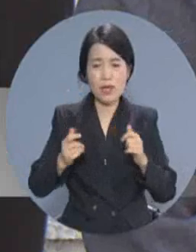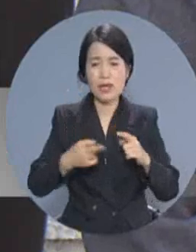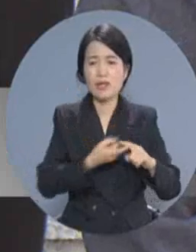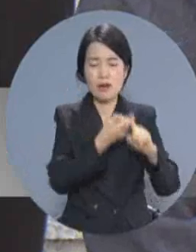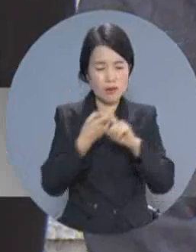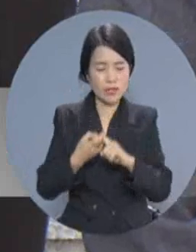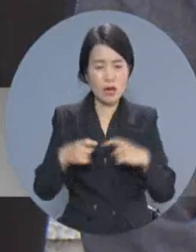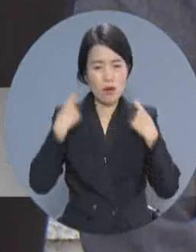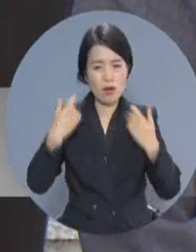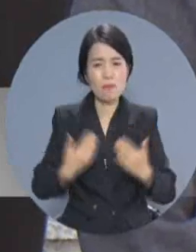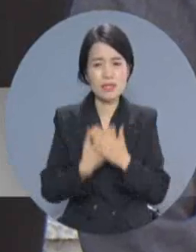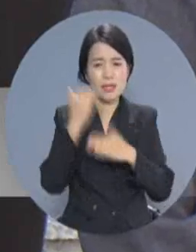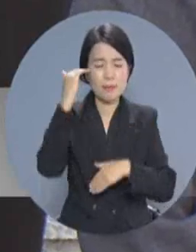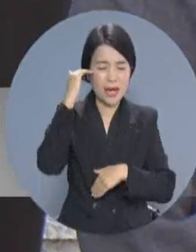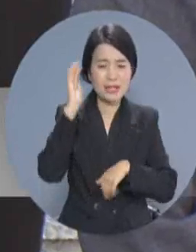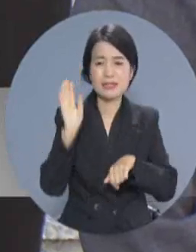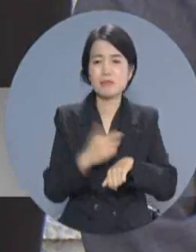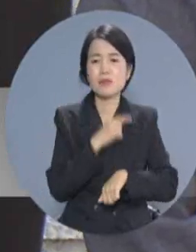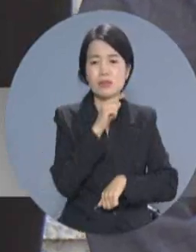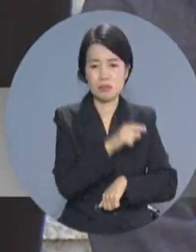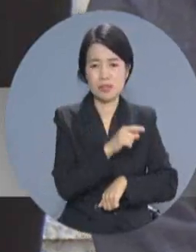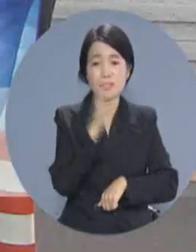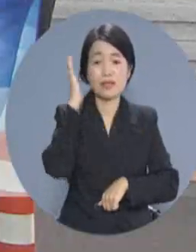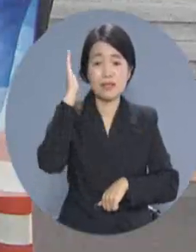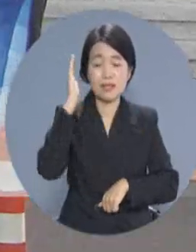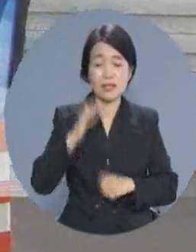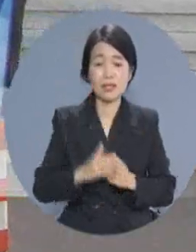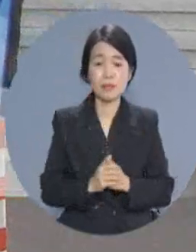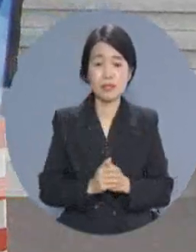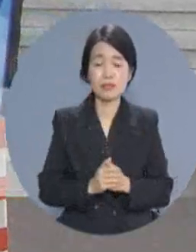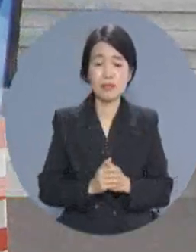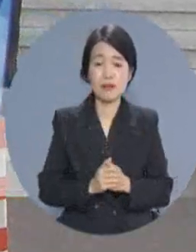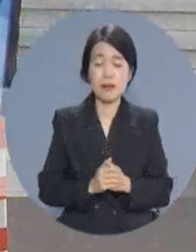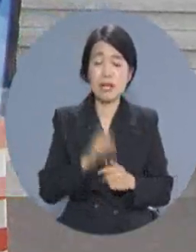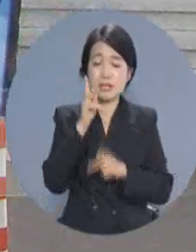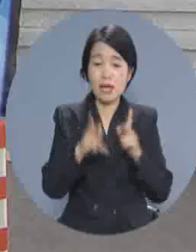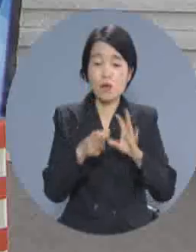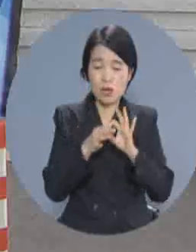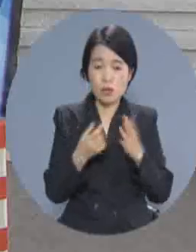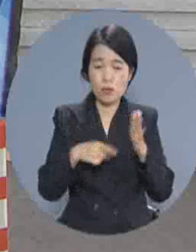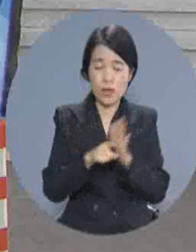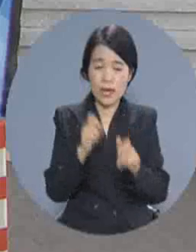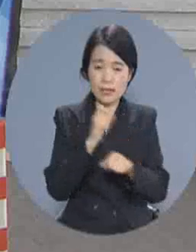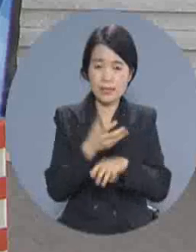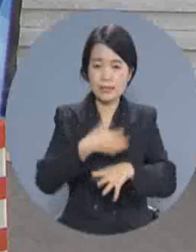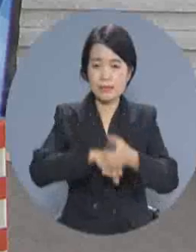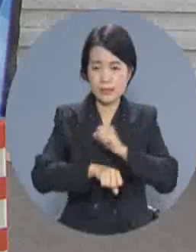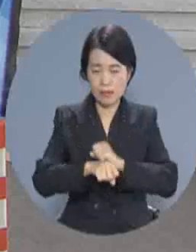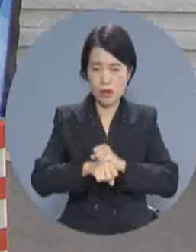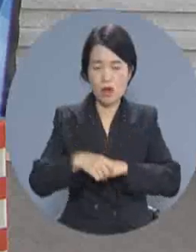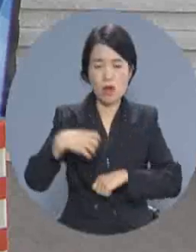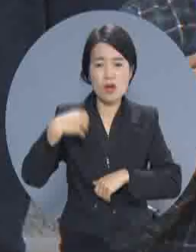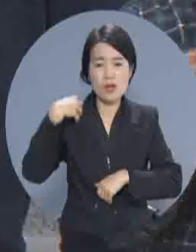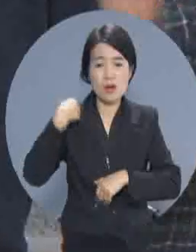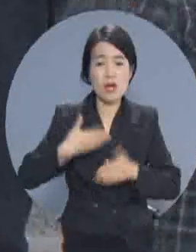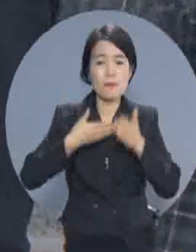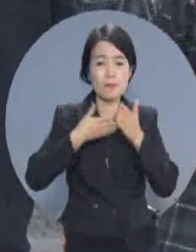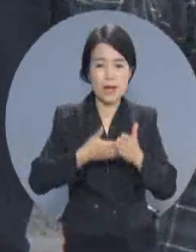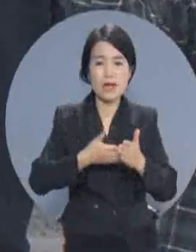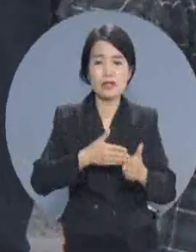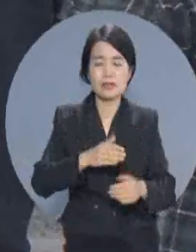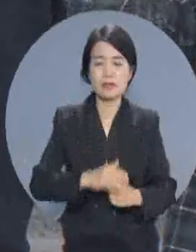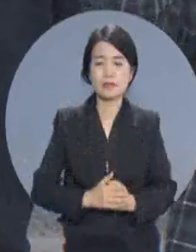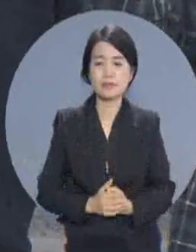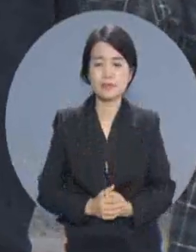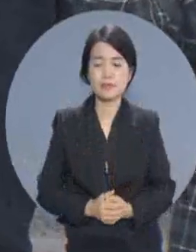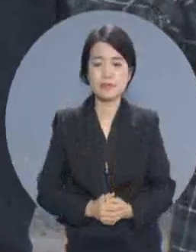여수시민사회연대회의가 관광발전의 발목을 잡고 있다고 주장하며 대관람차 사업을 위한 행정의 적극적인 역할을 촉구한 바